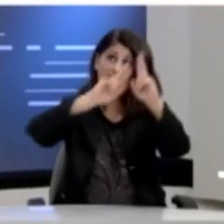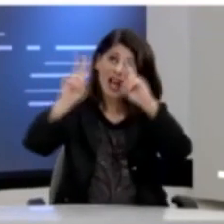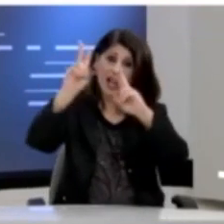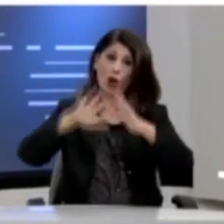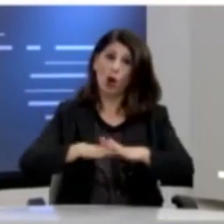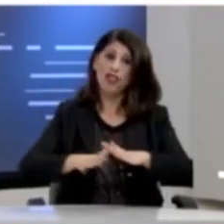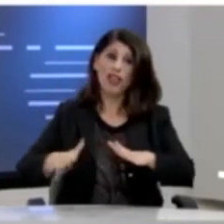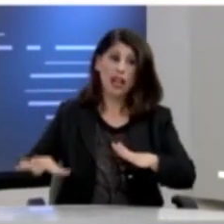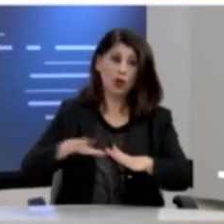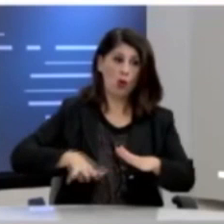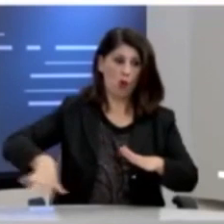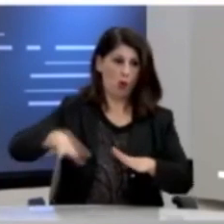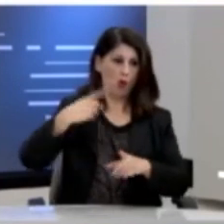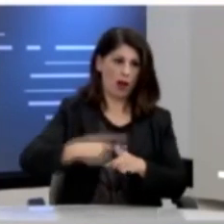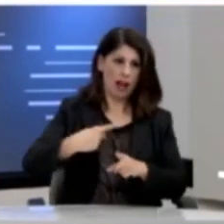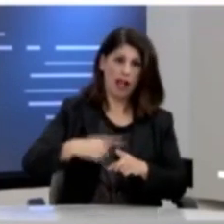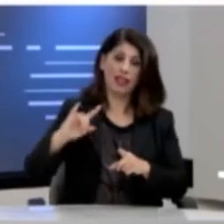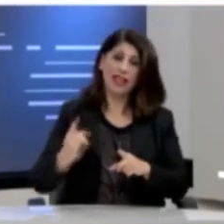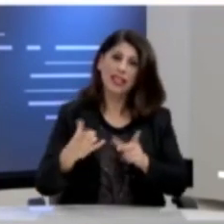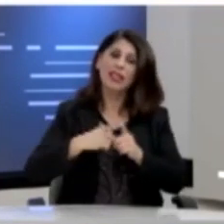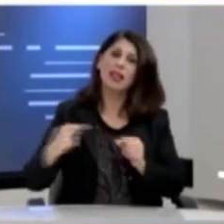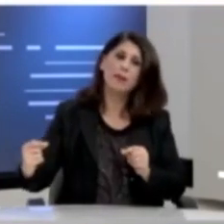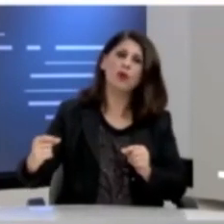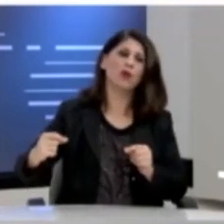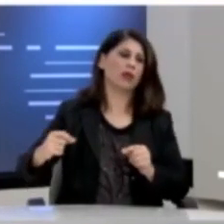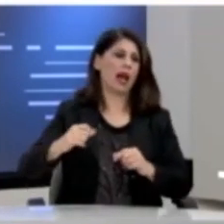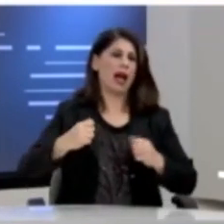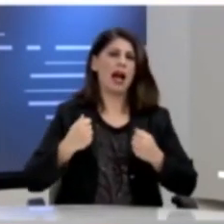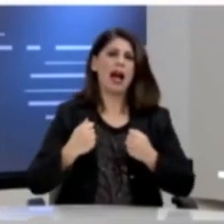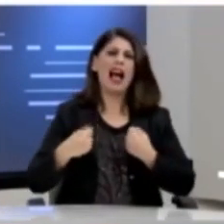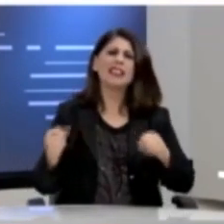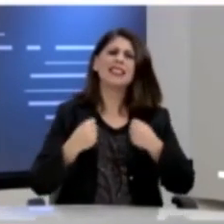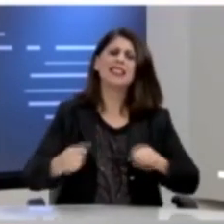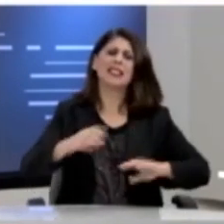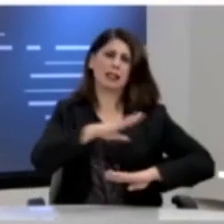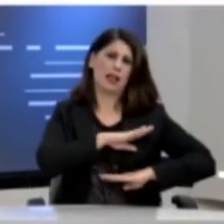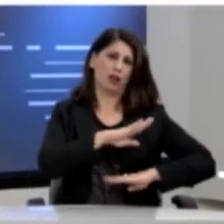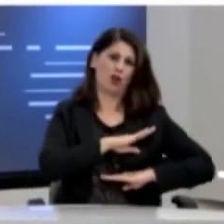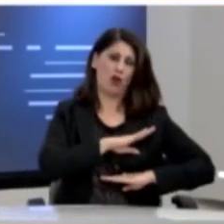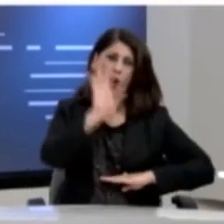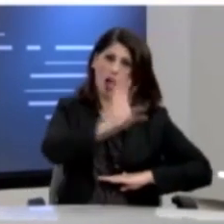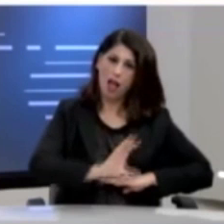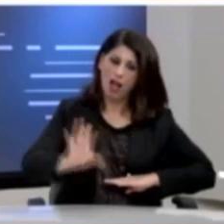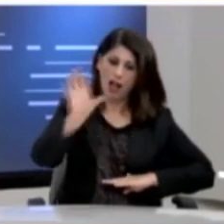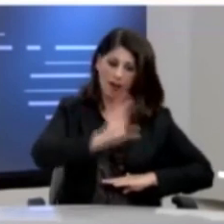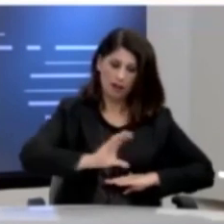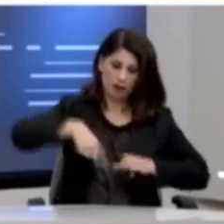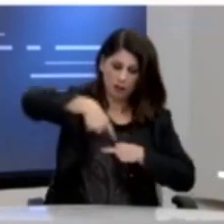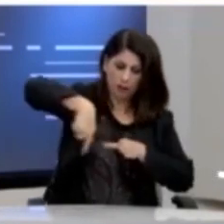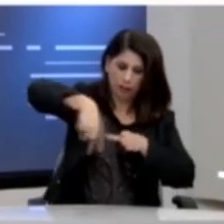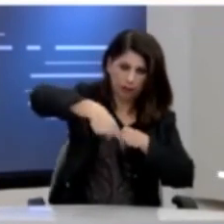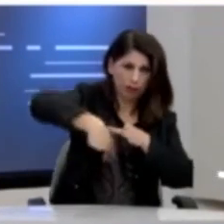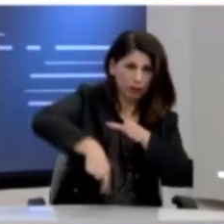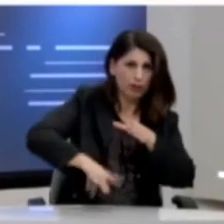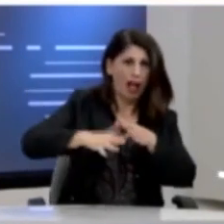χώρου της Ελλάδας ή της Κύπρου για στρατιωτικές ασκήσεις, για έρευνες, για γεωτρήσεις, για υδρογονάνθρακες.